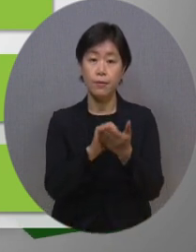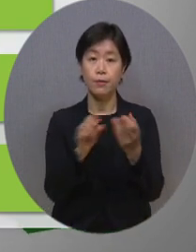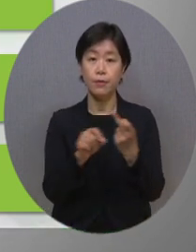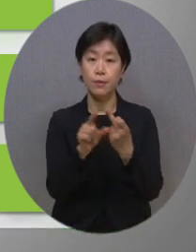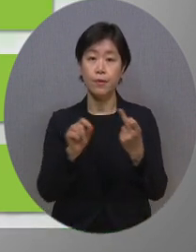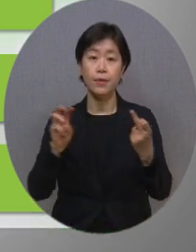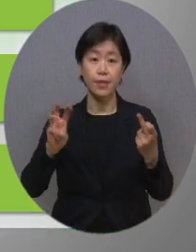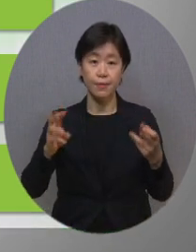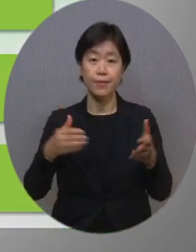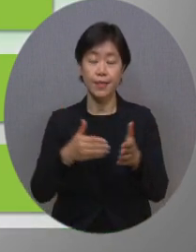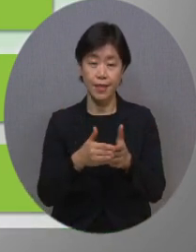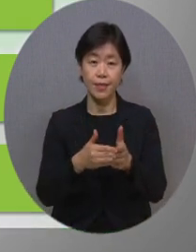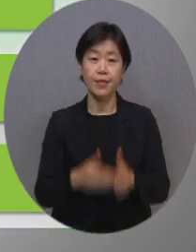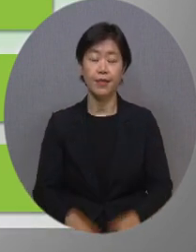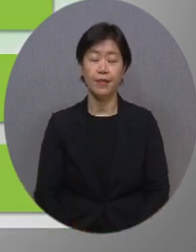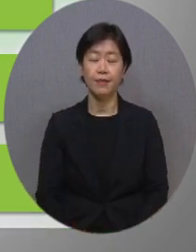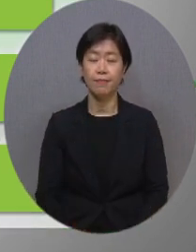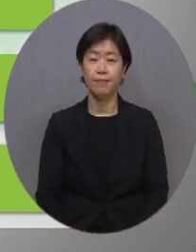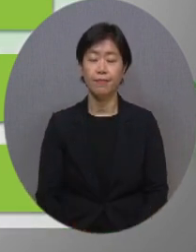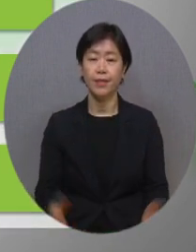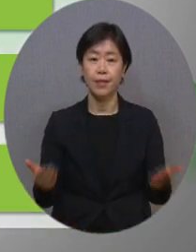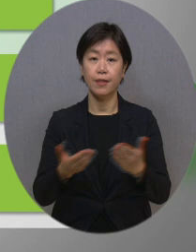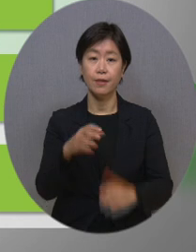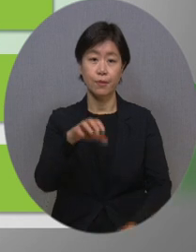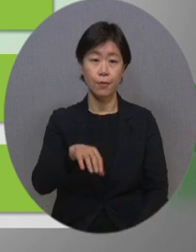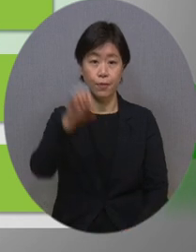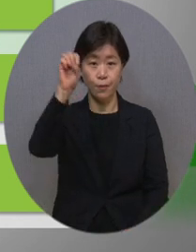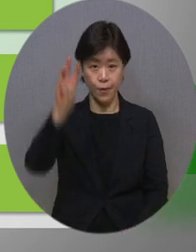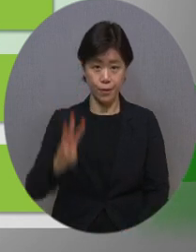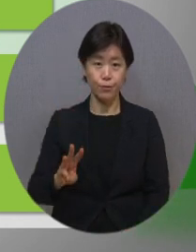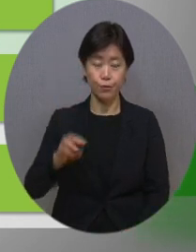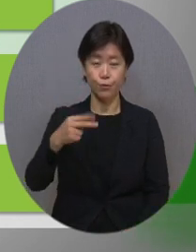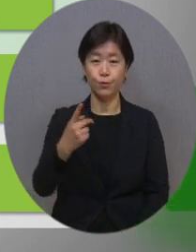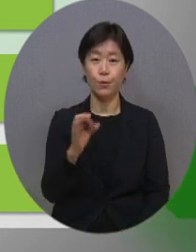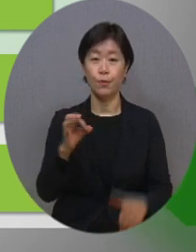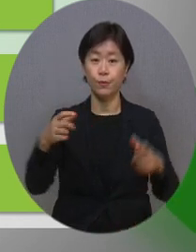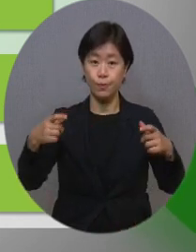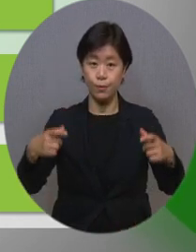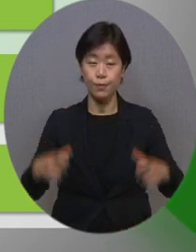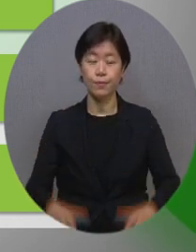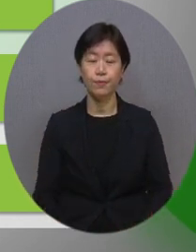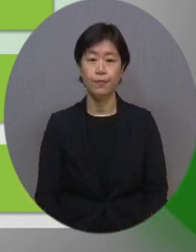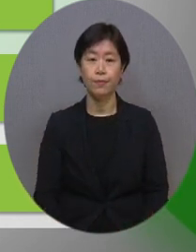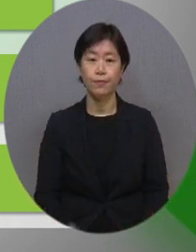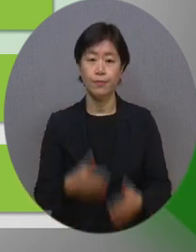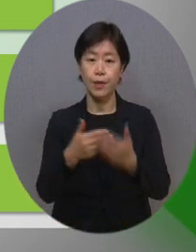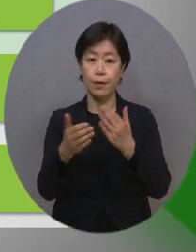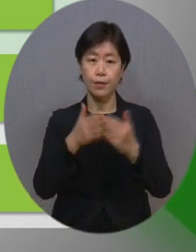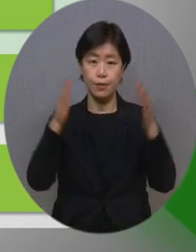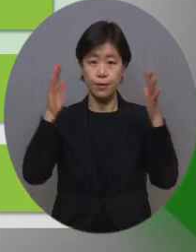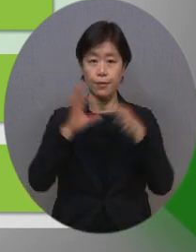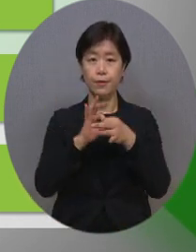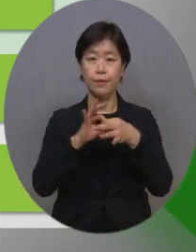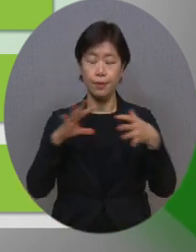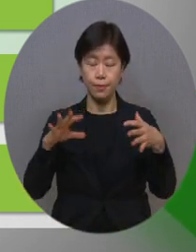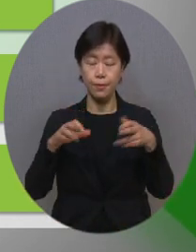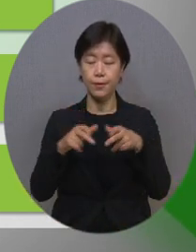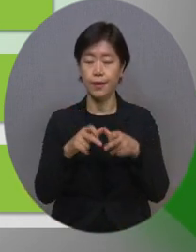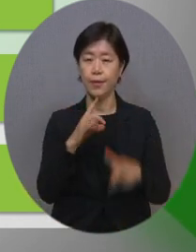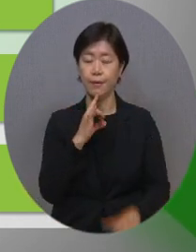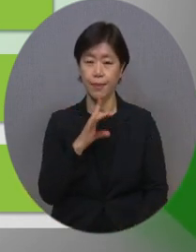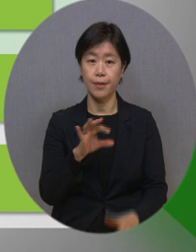마감일은 12월 30일까지며 근무지는 광주시 동구입니다. 경력과 학력은